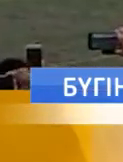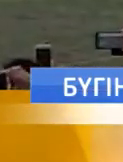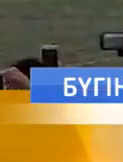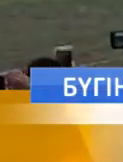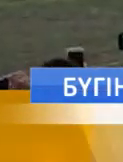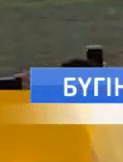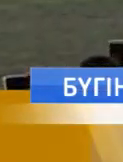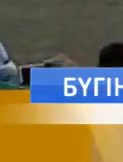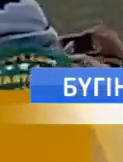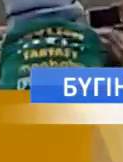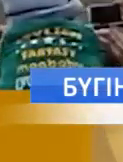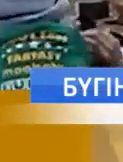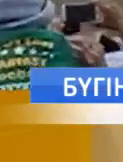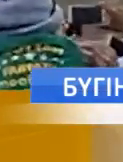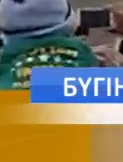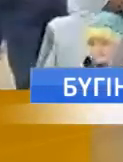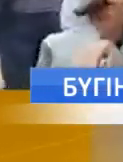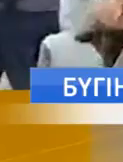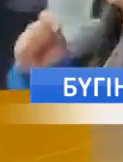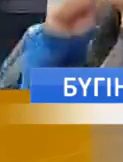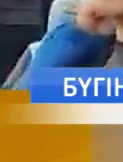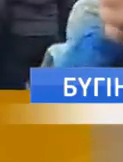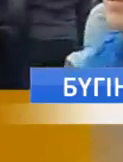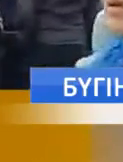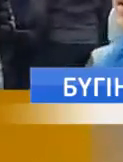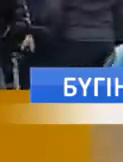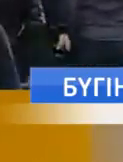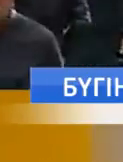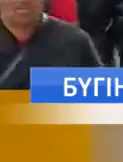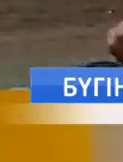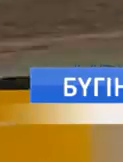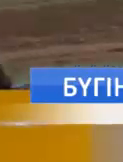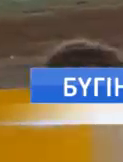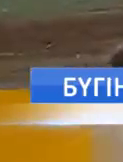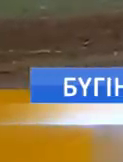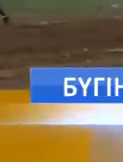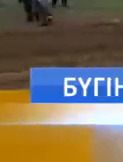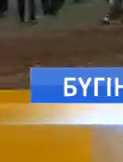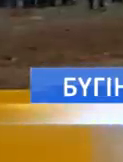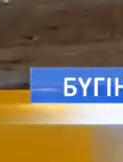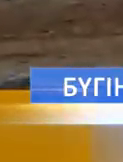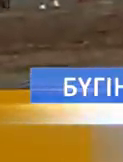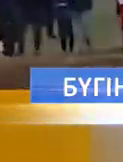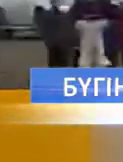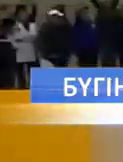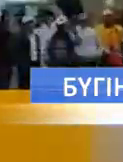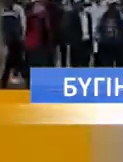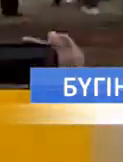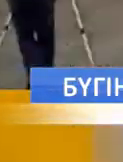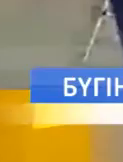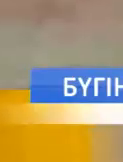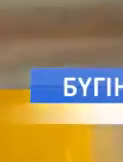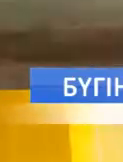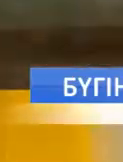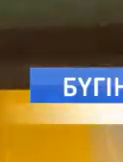Шығыс Қазақстан облысы Тарбағатай ауданында бұрын соңды болмаған аламан бәйге болды. 140 шақырымдық дүбірлі додада Көксудан